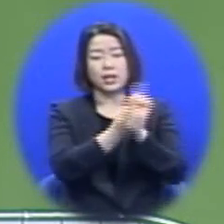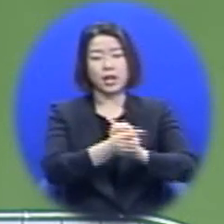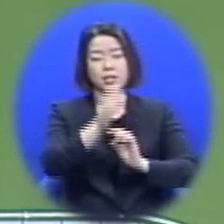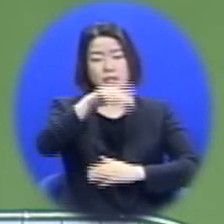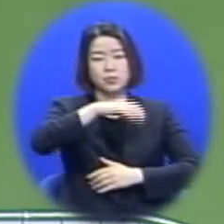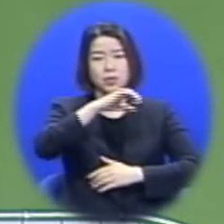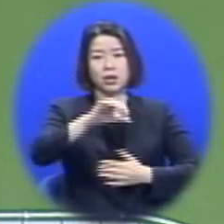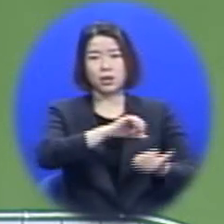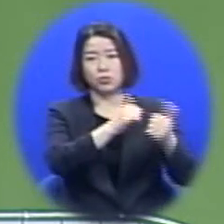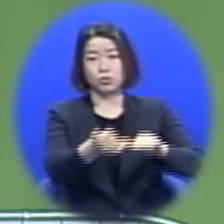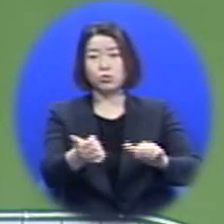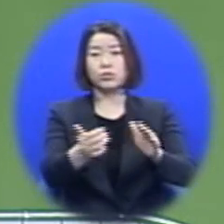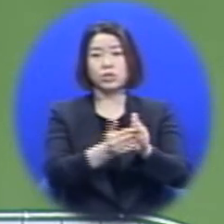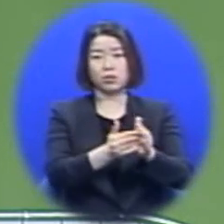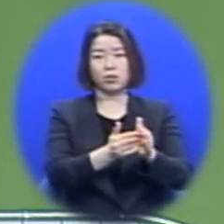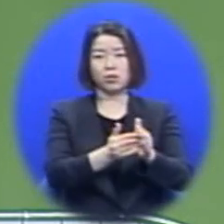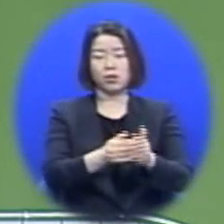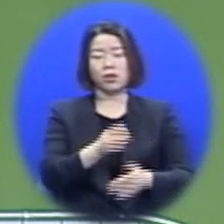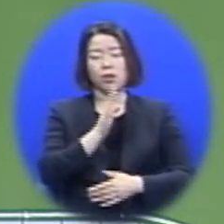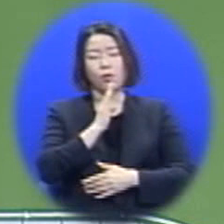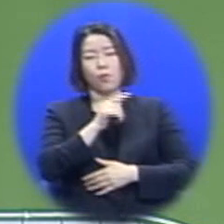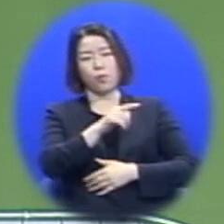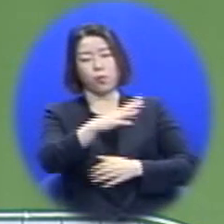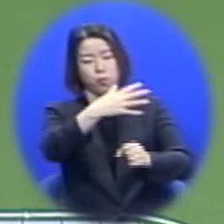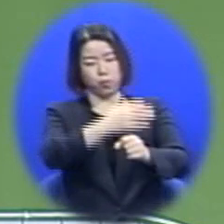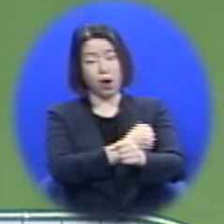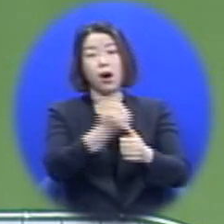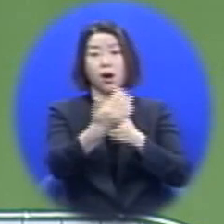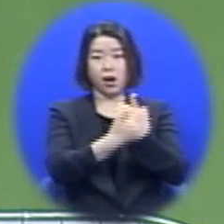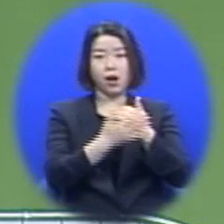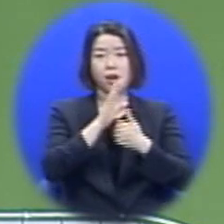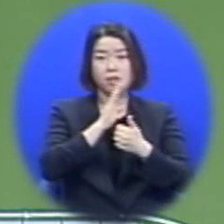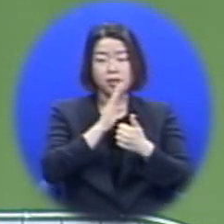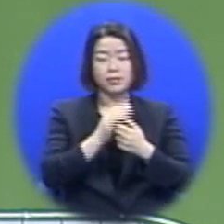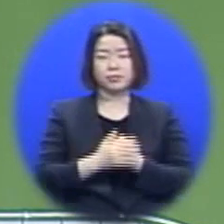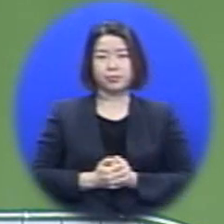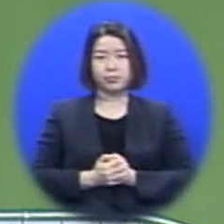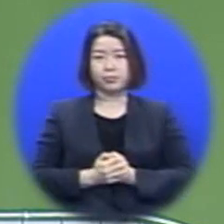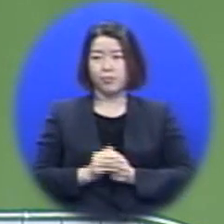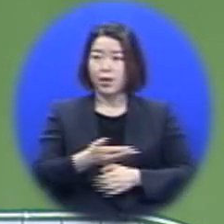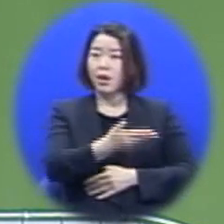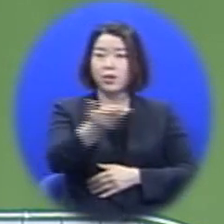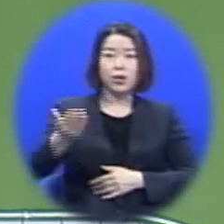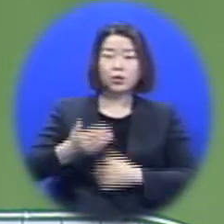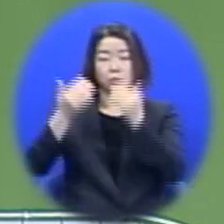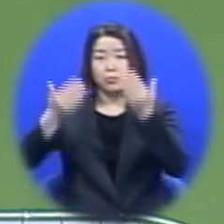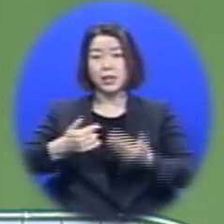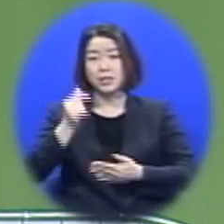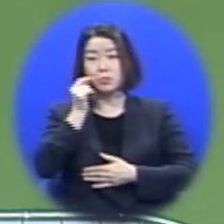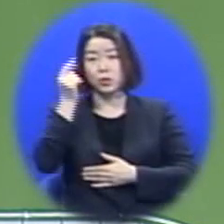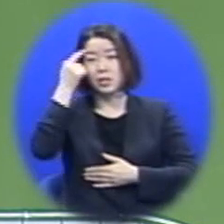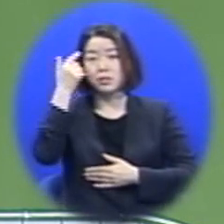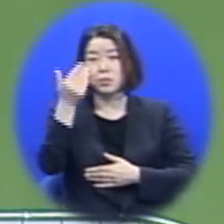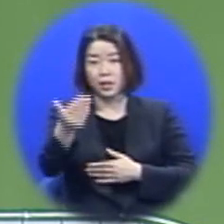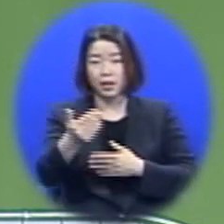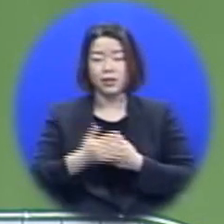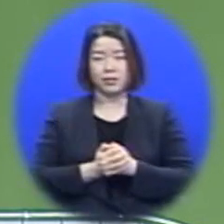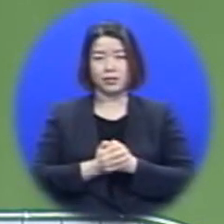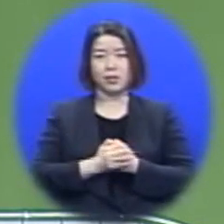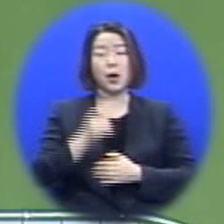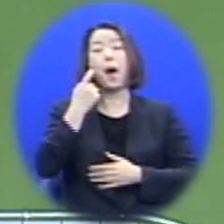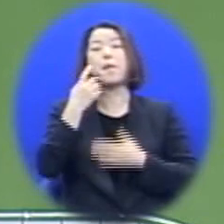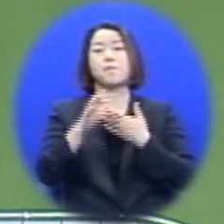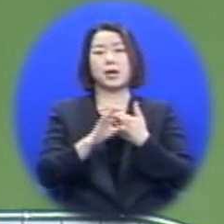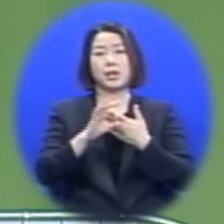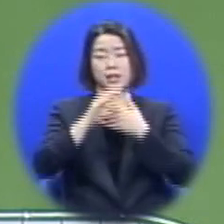것. 야, 이거 뭐 엄청난 은혜죠. 여러분 못 받으셨나요? 나중에 다